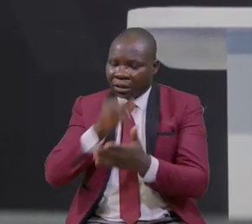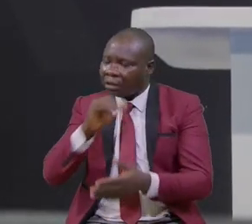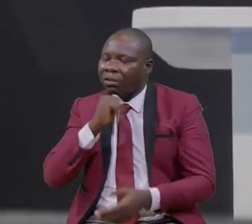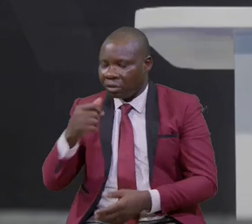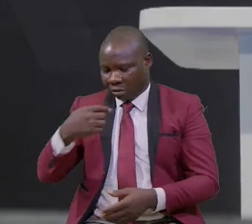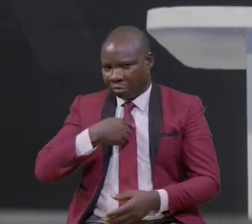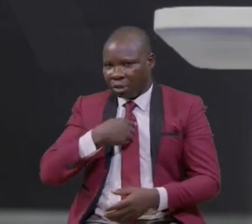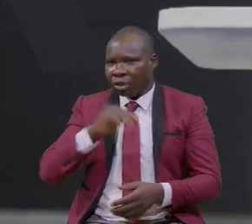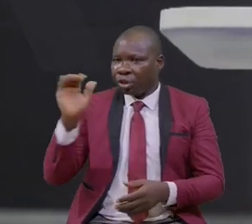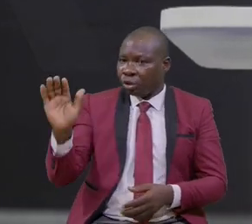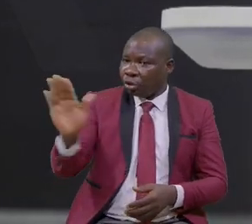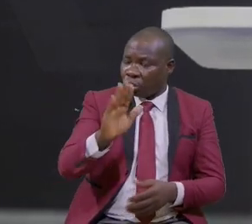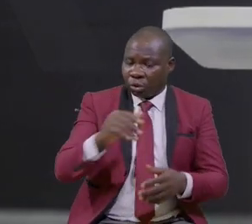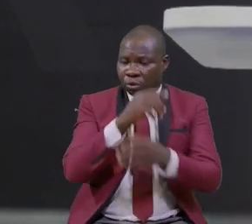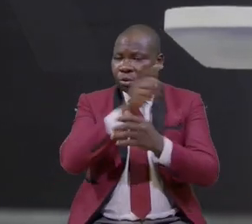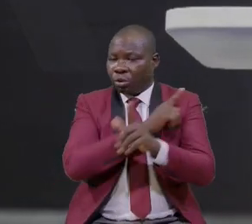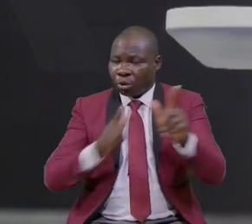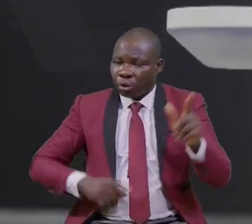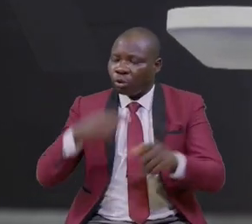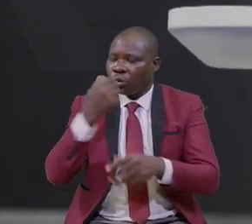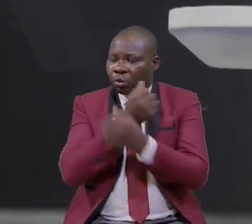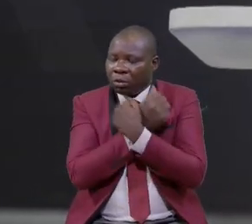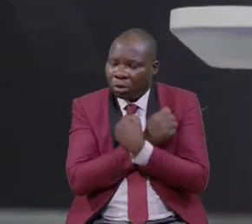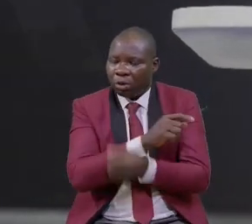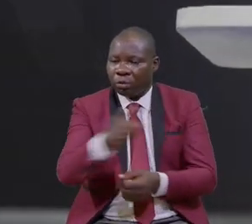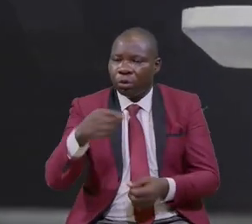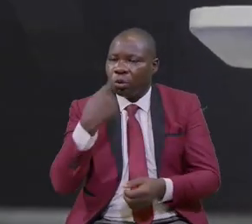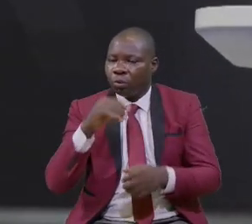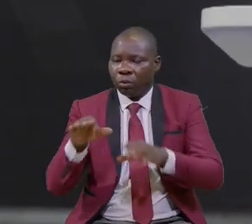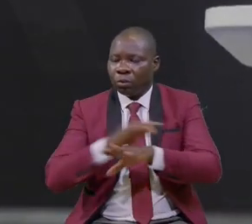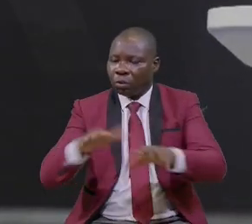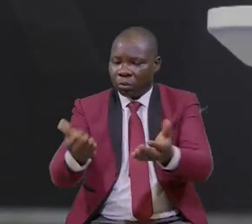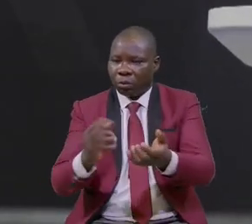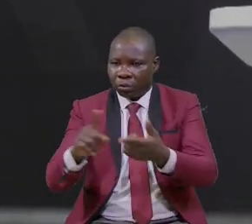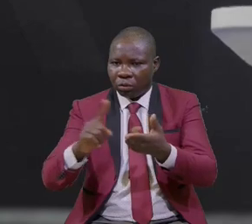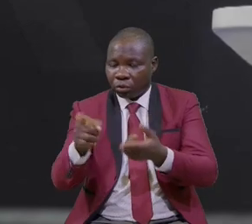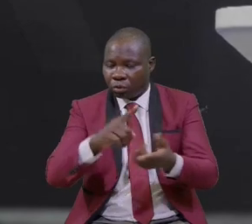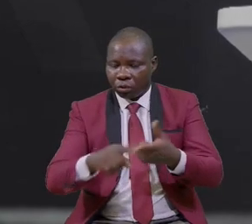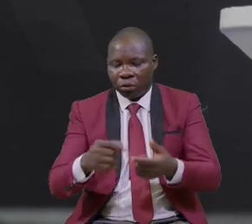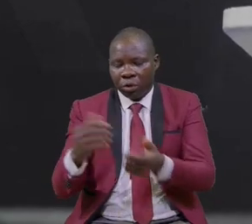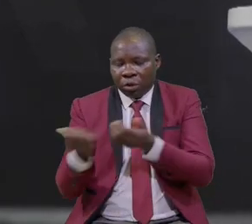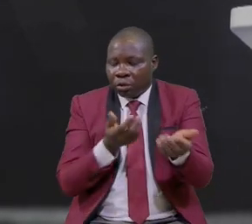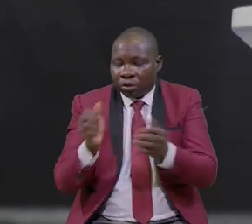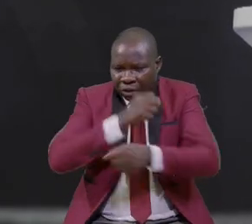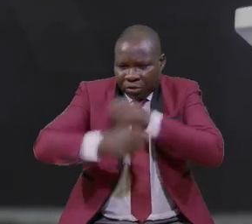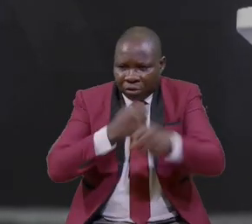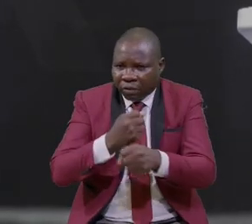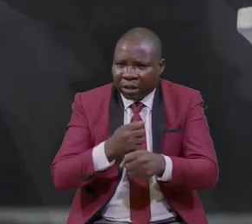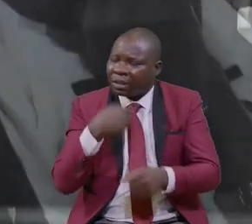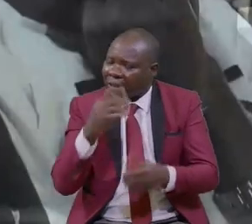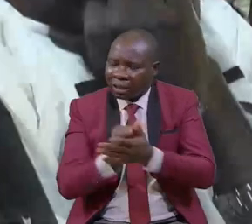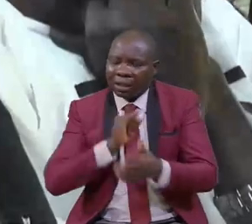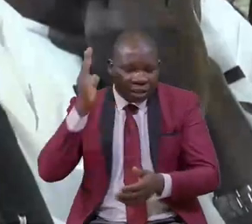Le Seigneur qui t'aime, qui ne veut pas que tu souffres, aide de te délivrer ce